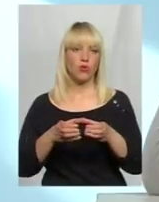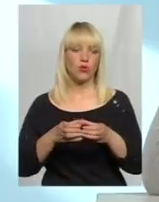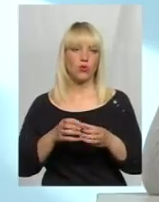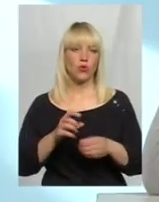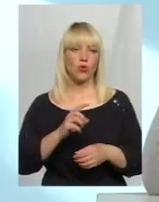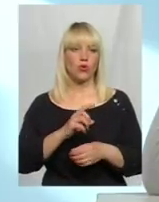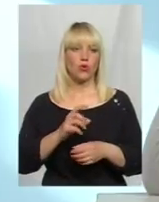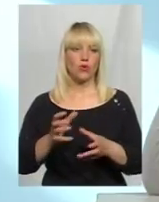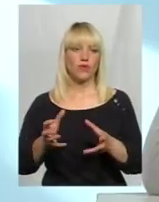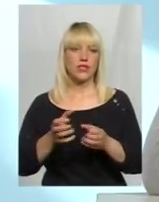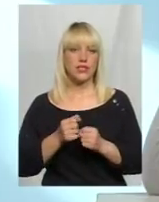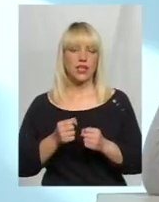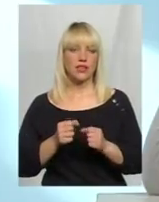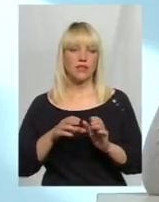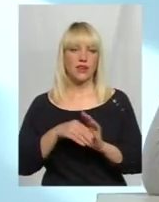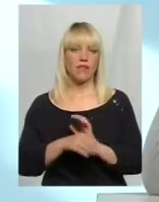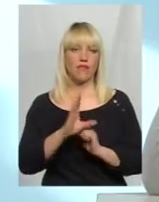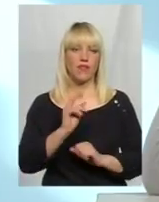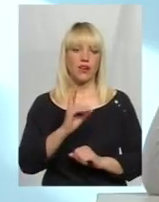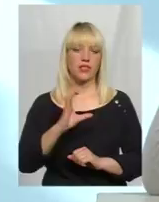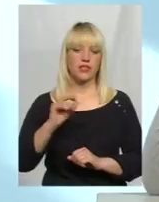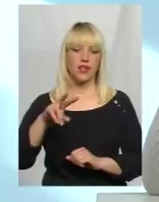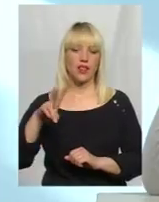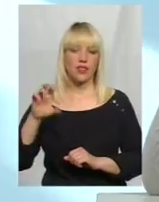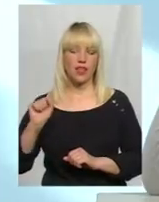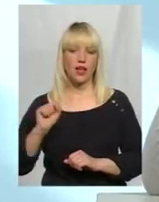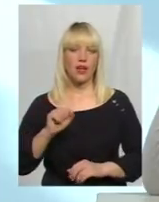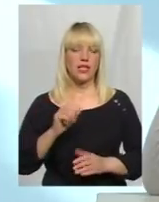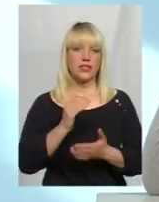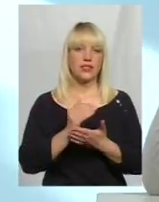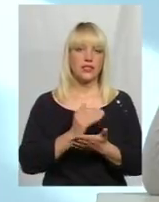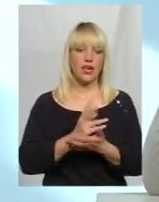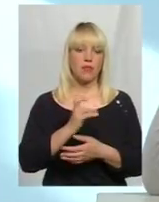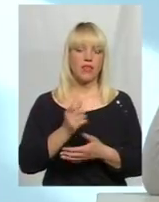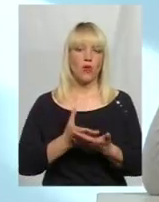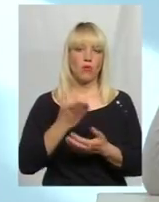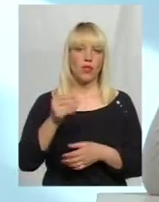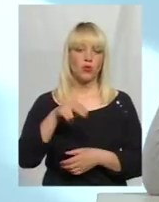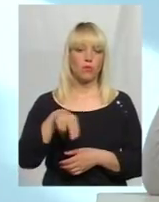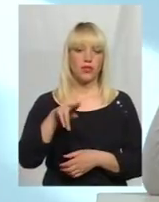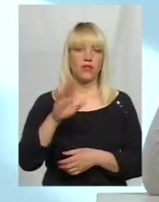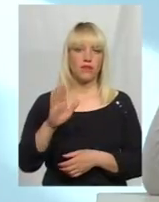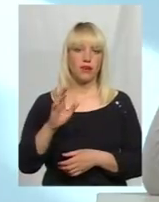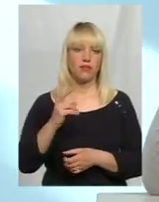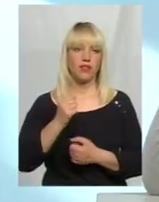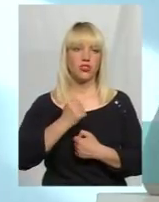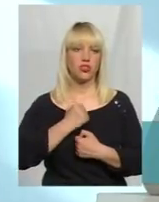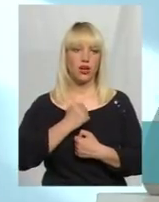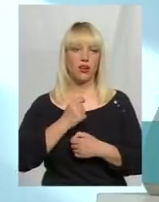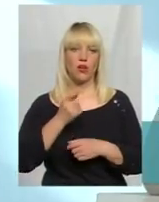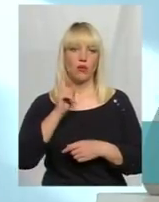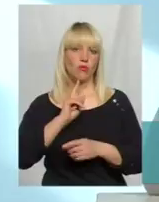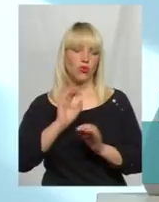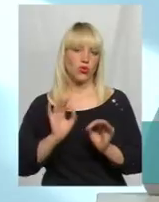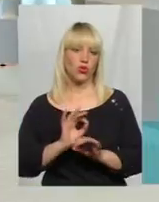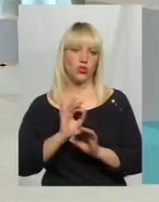взяти, скажімо, ввести вексельну систему на відстрочку ПДВ на обладнання. На жаль, допоки що більше нічого.